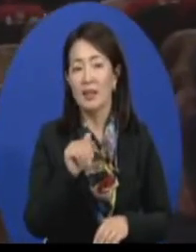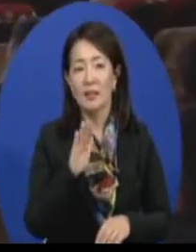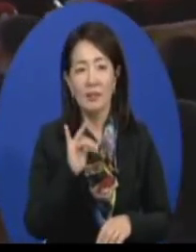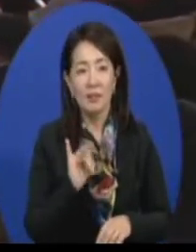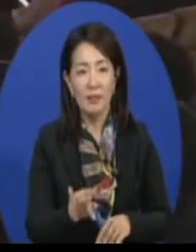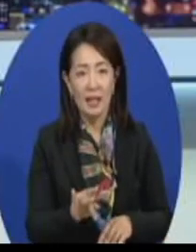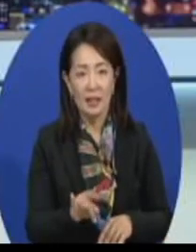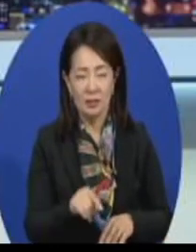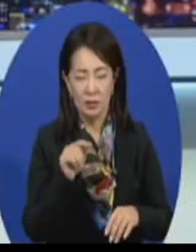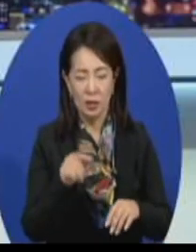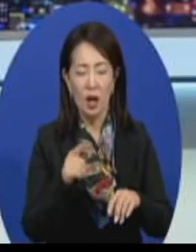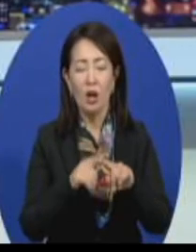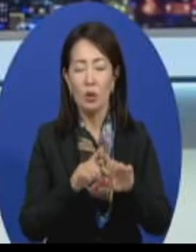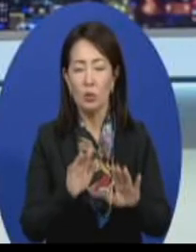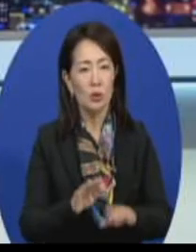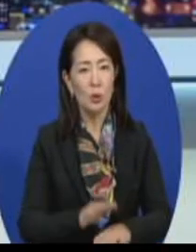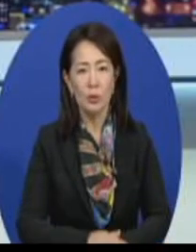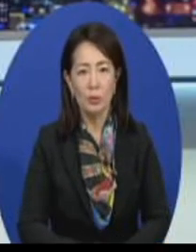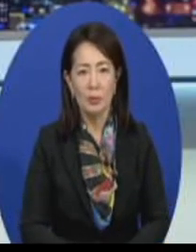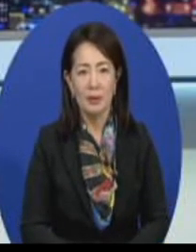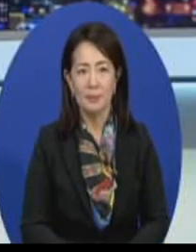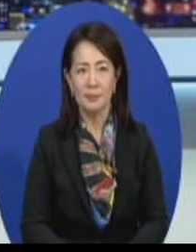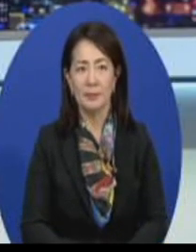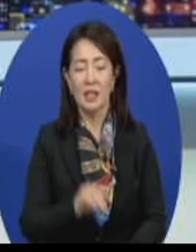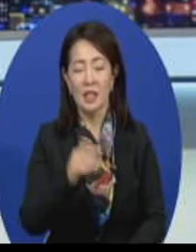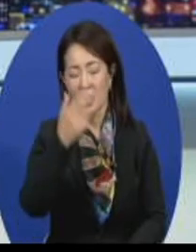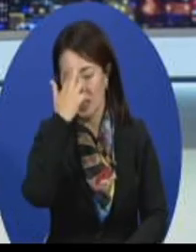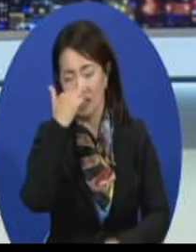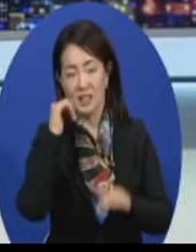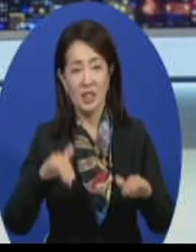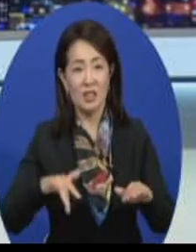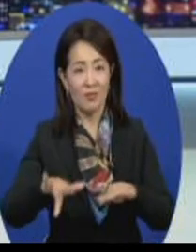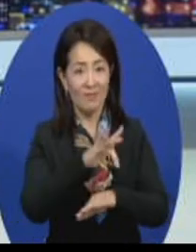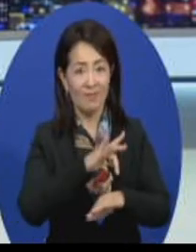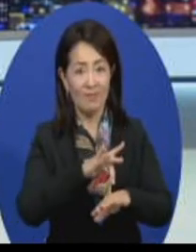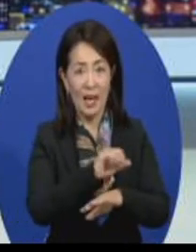Орон нутгийн үлдэг. Манай улс Эзэн Шингис хааны үлгийн нутаг Хинтэй аймгийг түүхэн